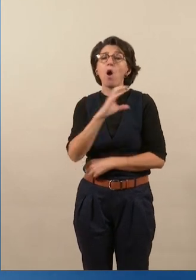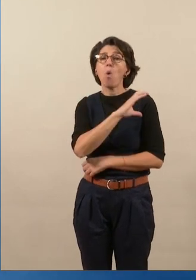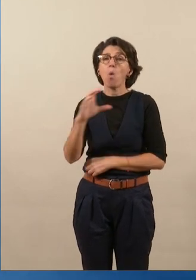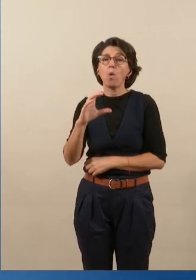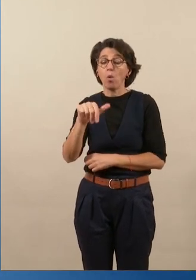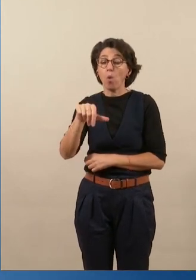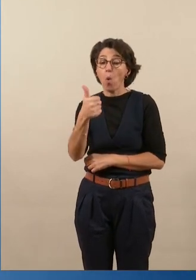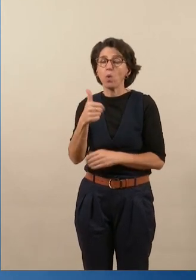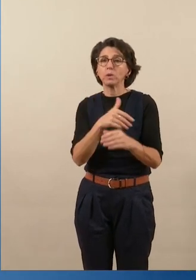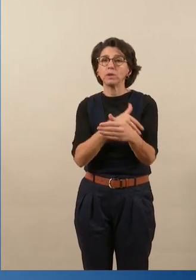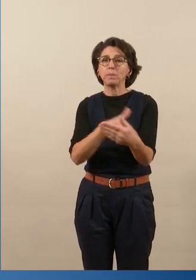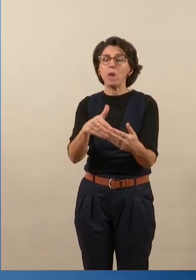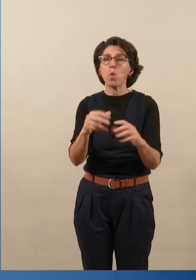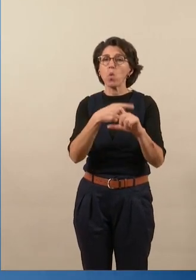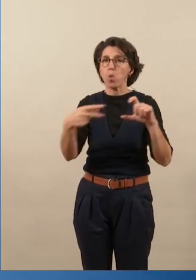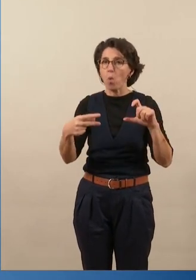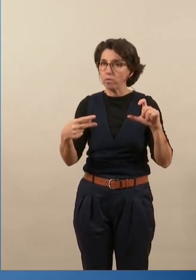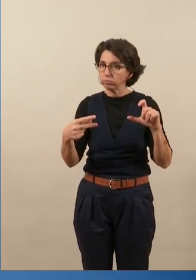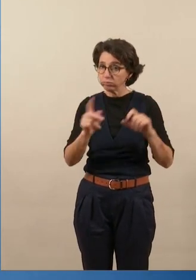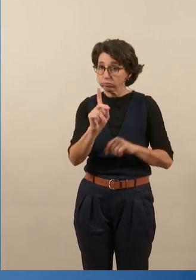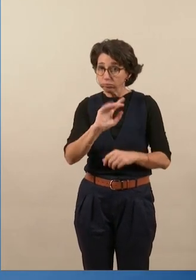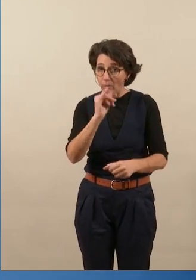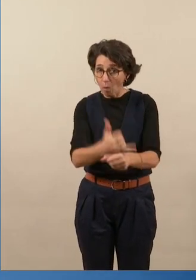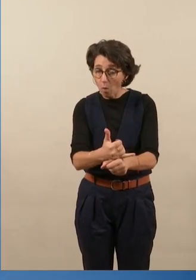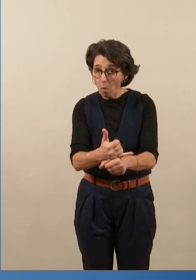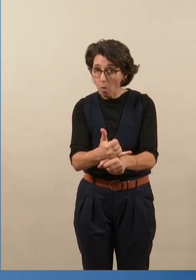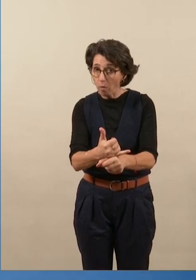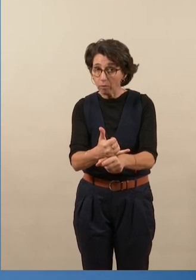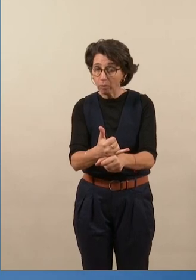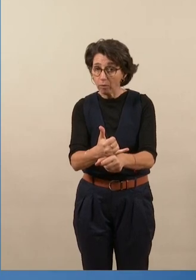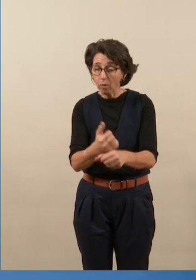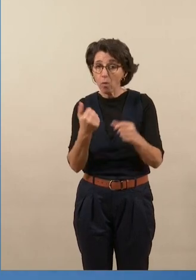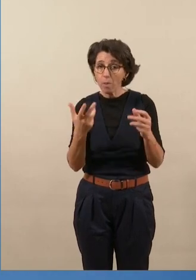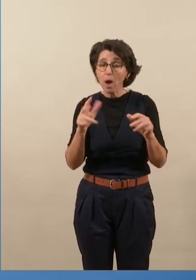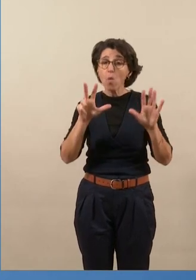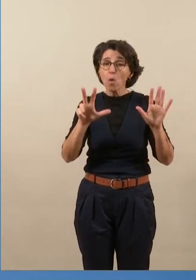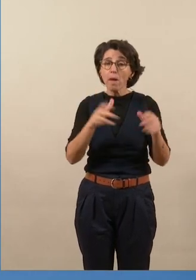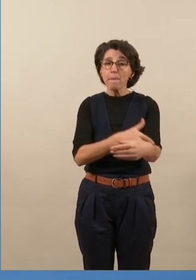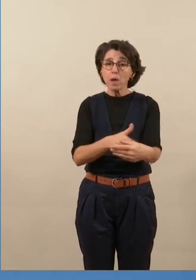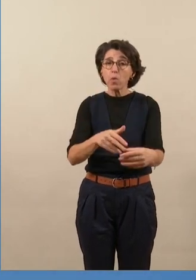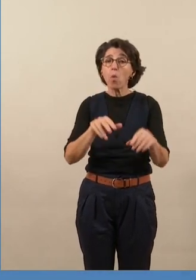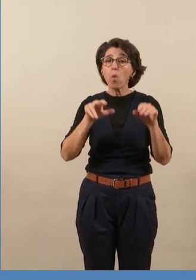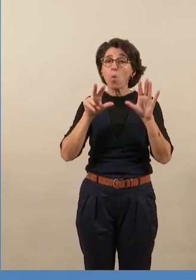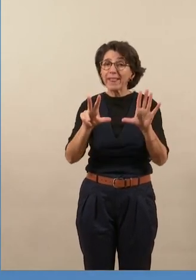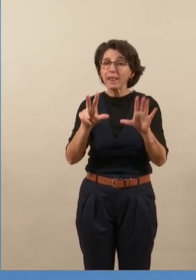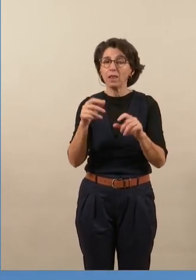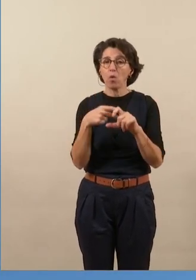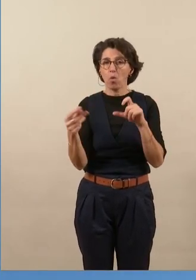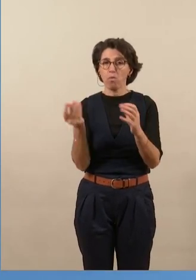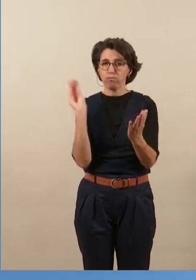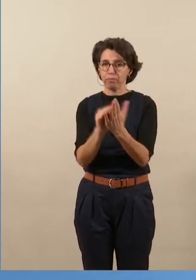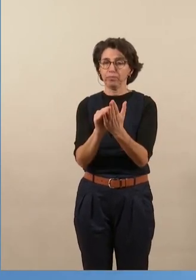plus de 11 millions d'euros qui ont été inscrit mais 88 € qui sont inscrits Monsieur l'Adjoint au